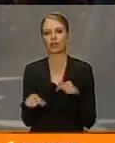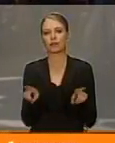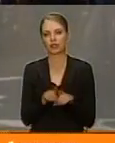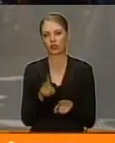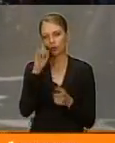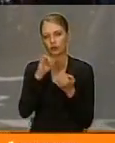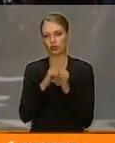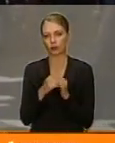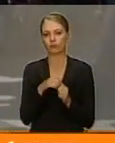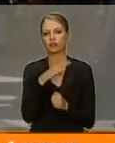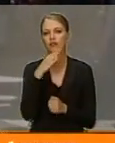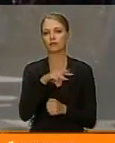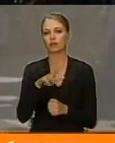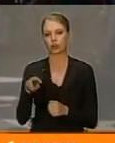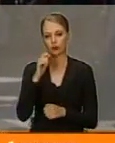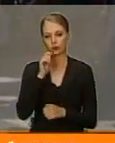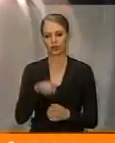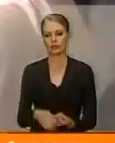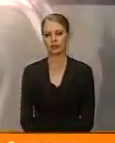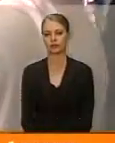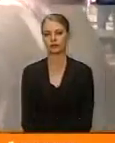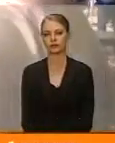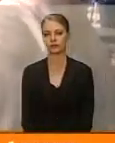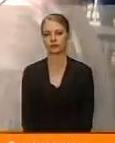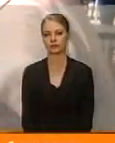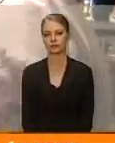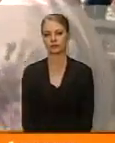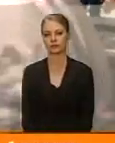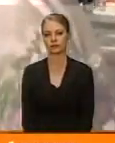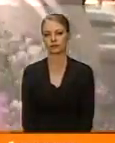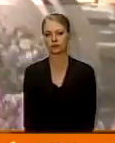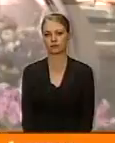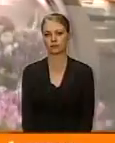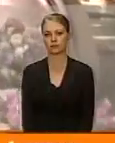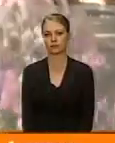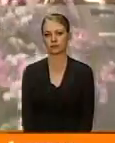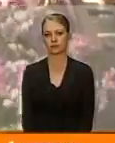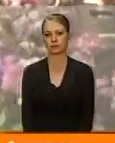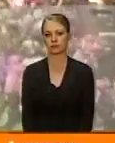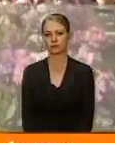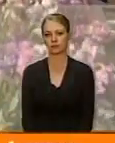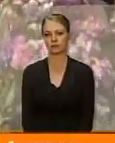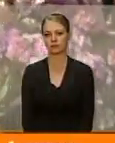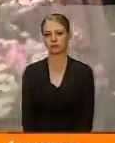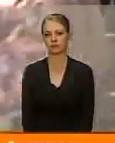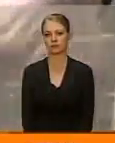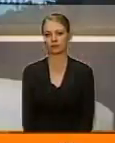його запам'ятають мільйони українців. Дякую. Дякую.